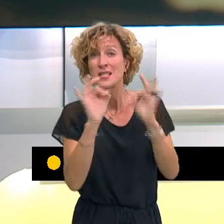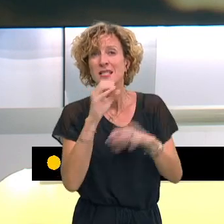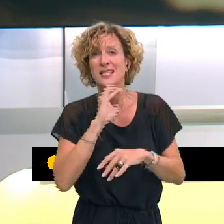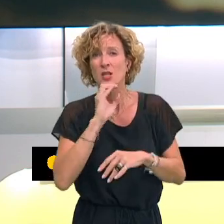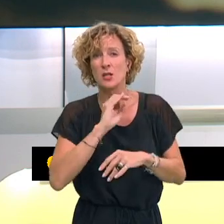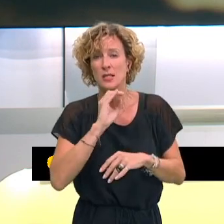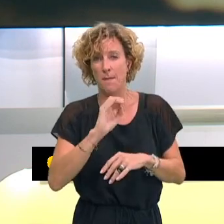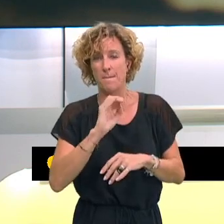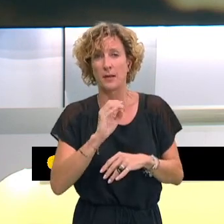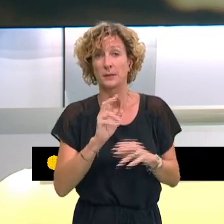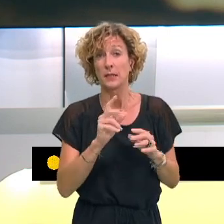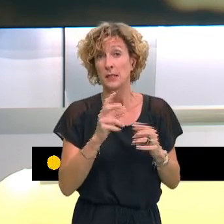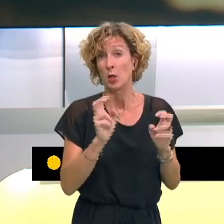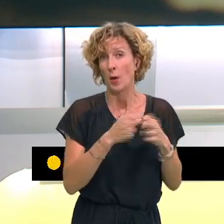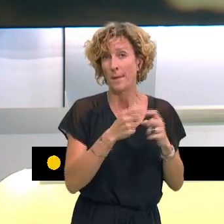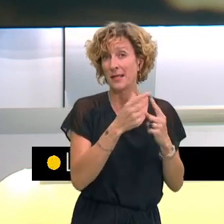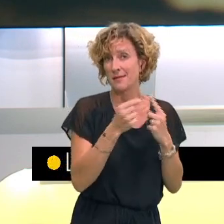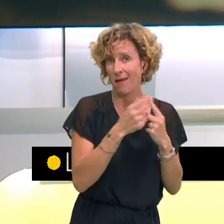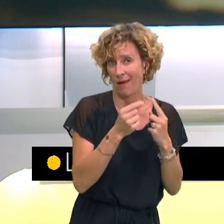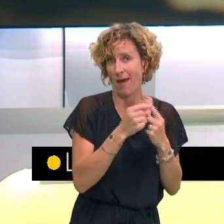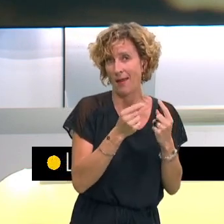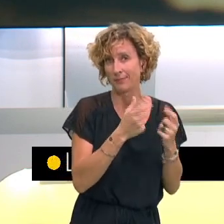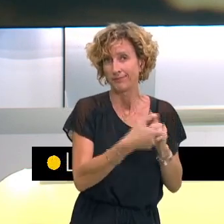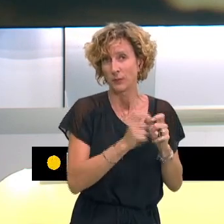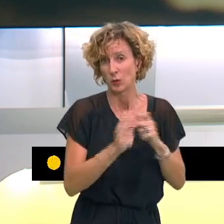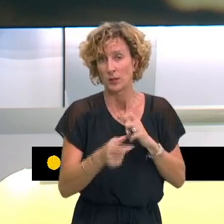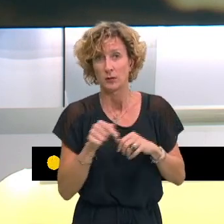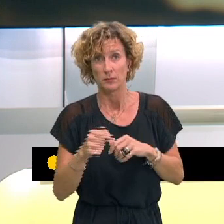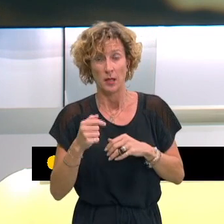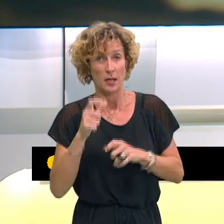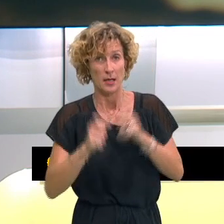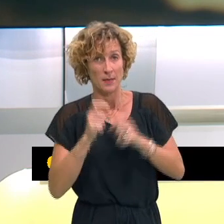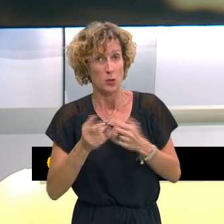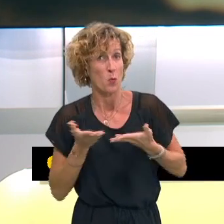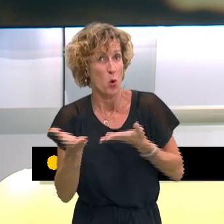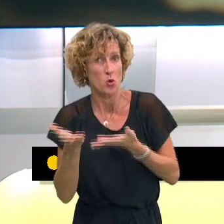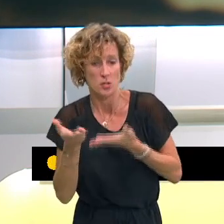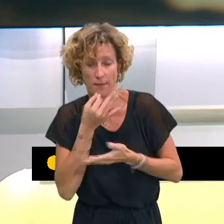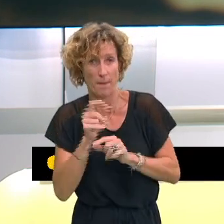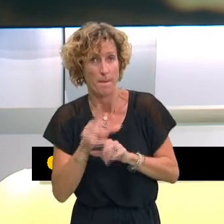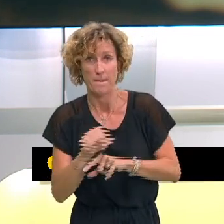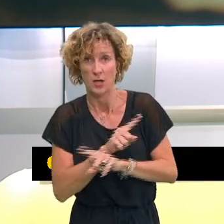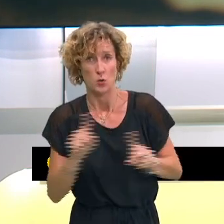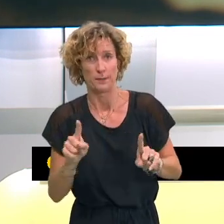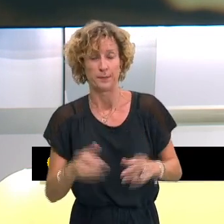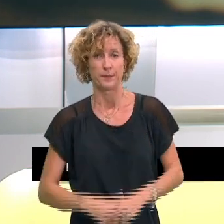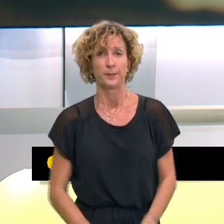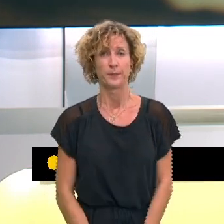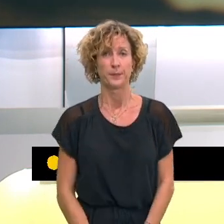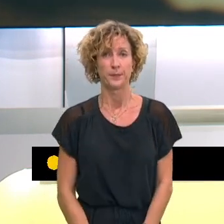C'est le prix des céréales qui fait grimper le coût. Les boulangers disent ne pas avoir d'autre choix que de répercuter la hausse. Thierry Chapuis.